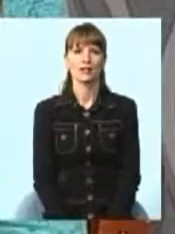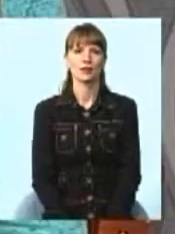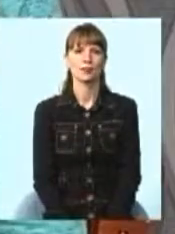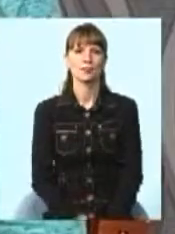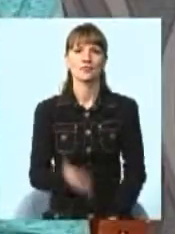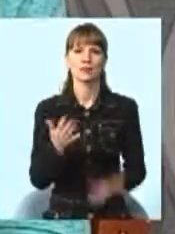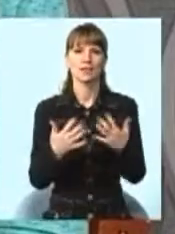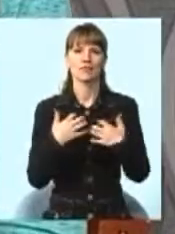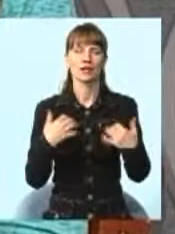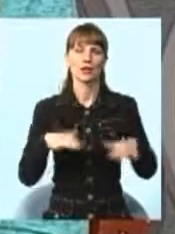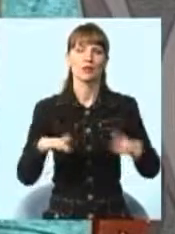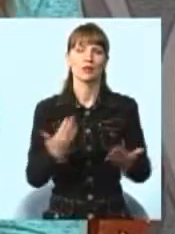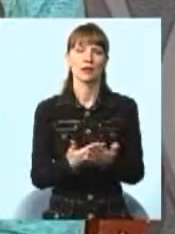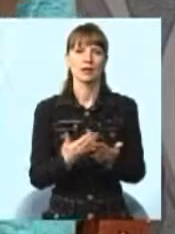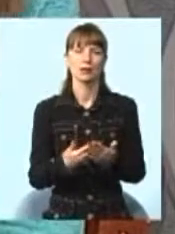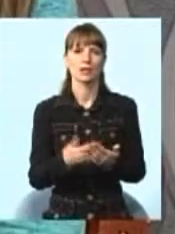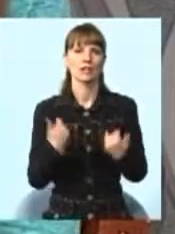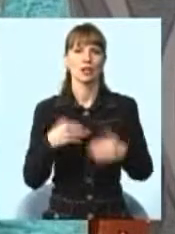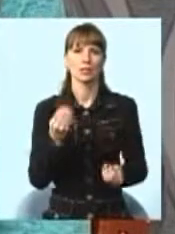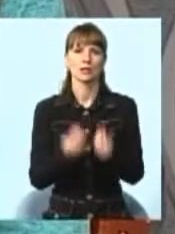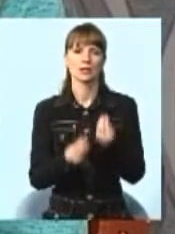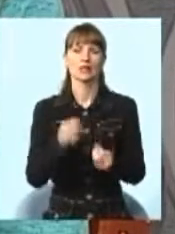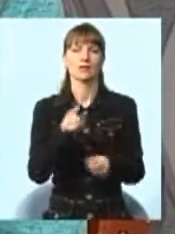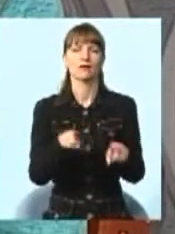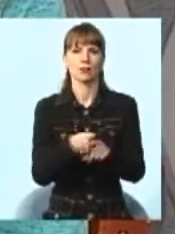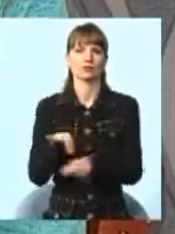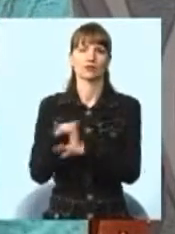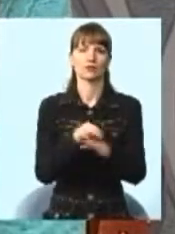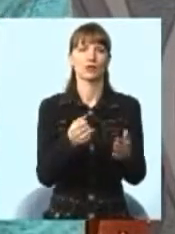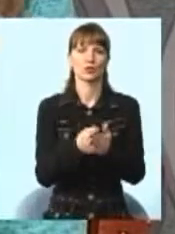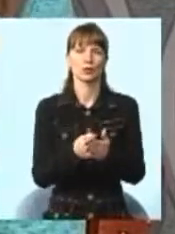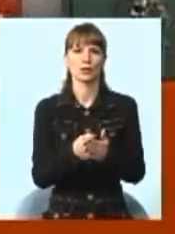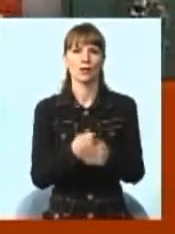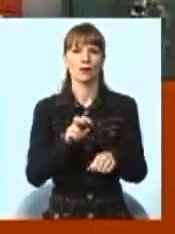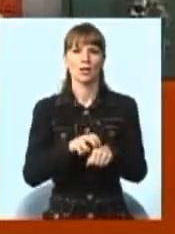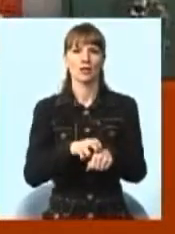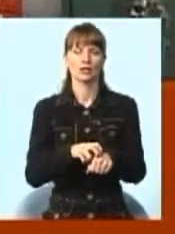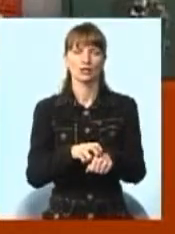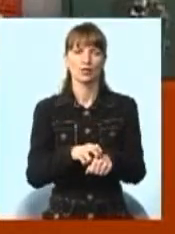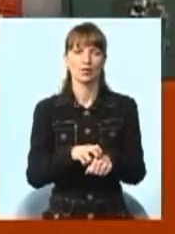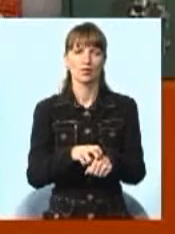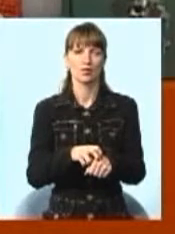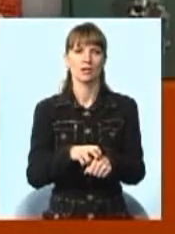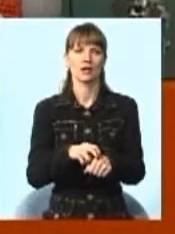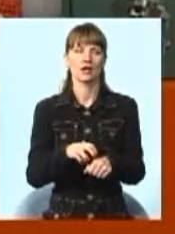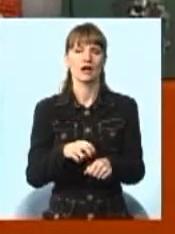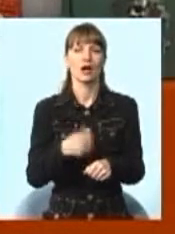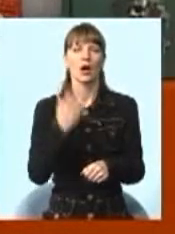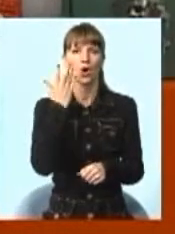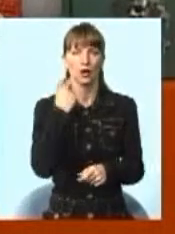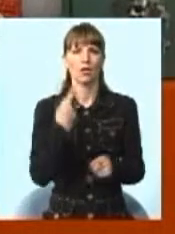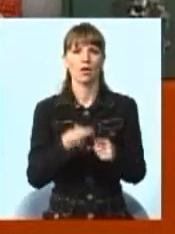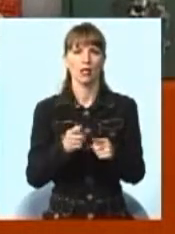Якщо тваринка втомилася, наприклад, і не хоче гратися, ти все одно її потягнеш до ветеринара. Ні, коли це